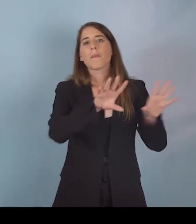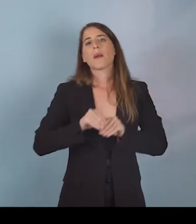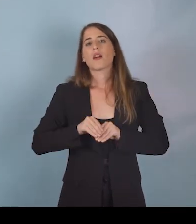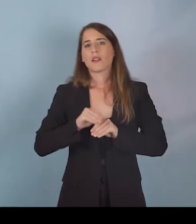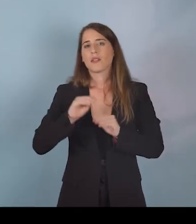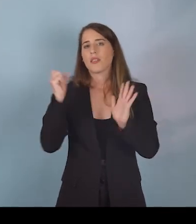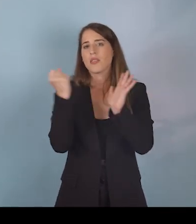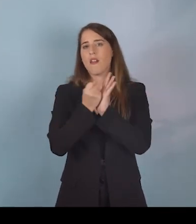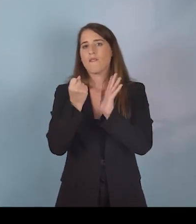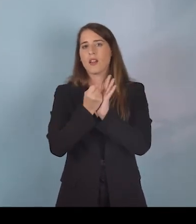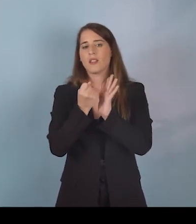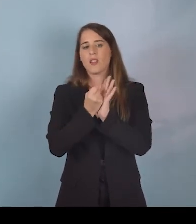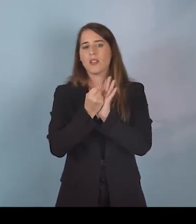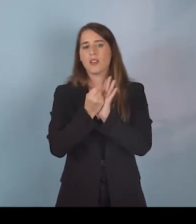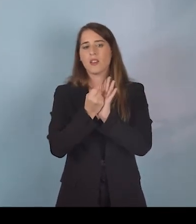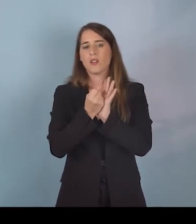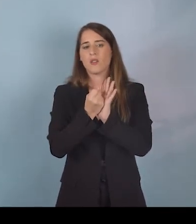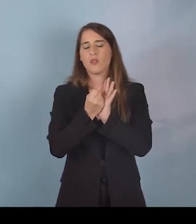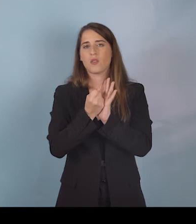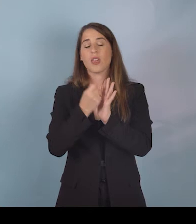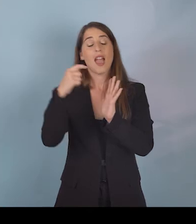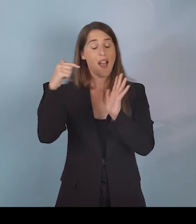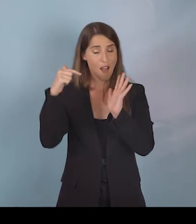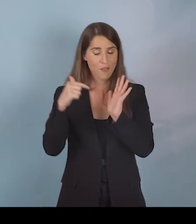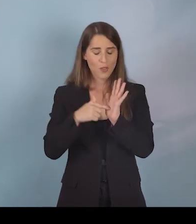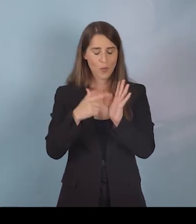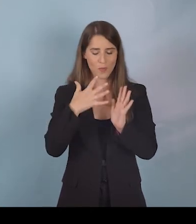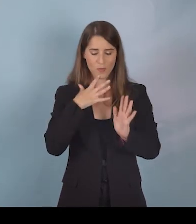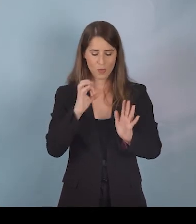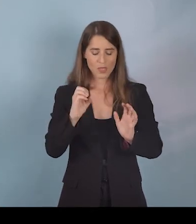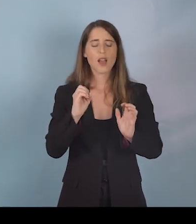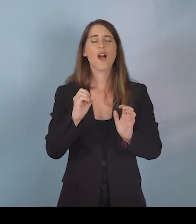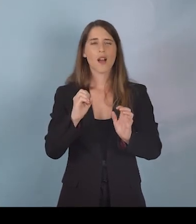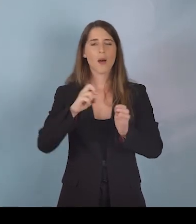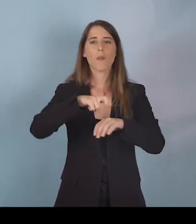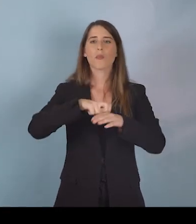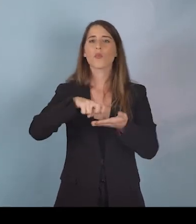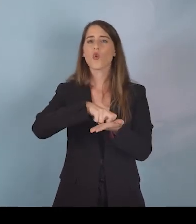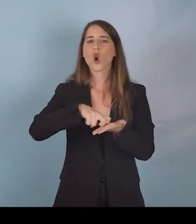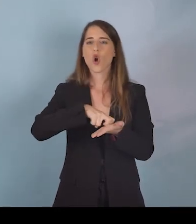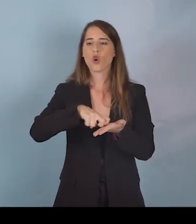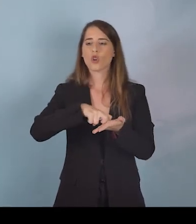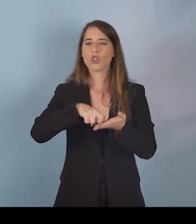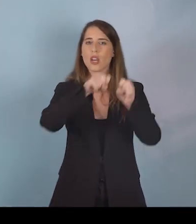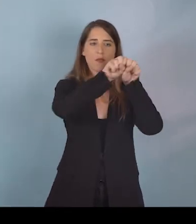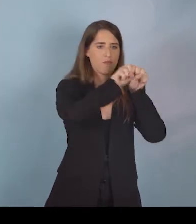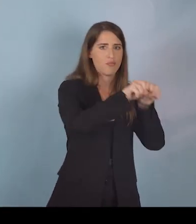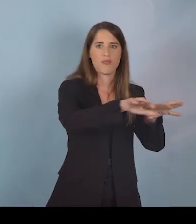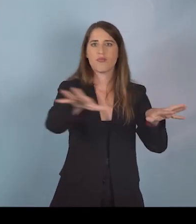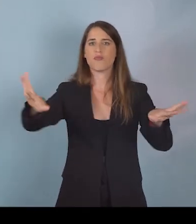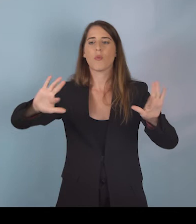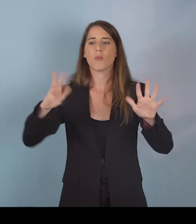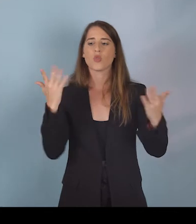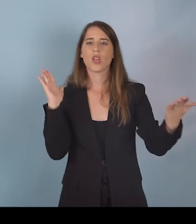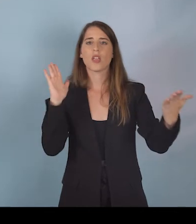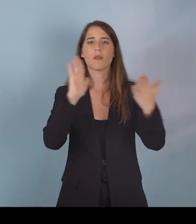το παιδάκι πήρε το διαβατήριο και ήταν και μια αφορμή και για μας, με βάση το πώς κινηθήκαμε, να εκδώσουμε μια